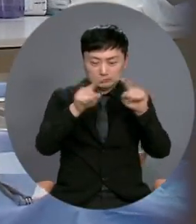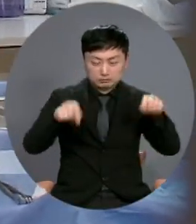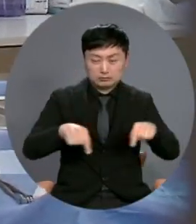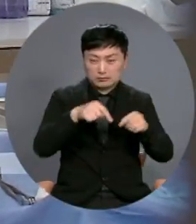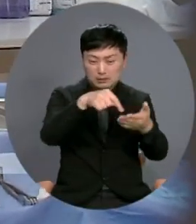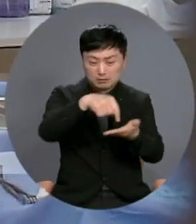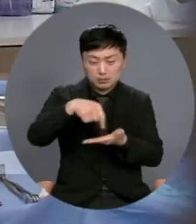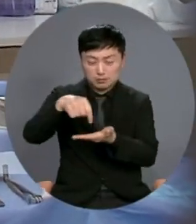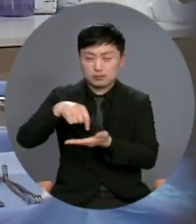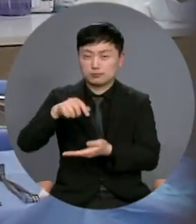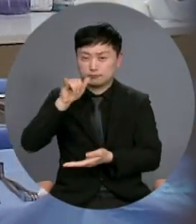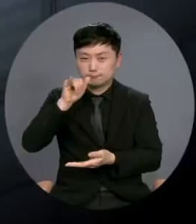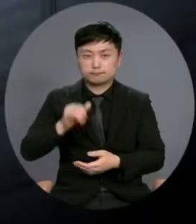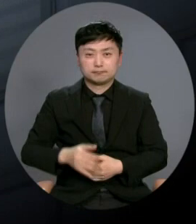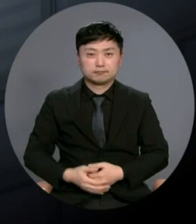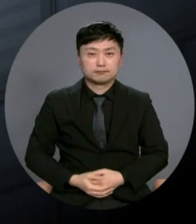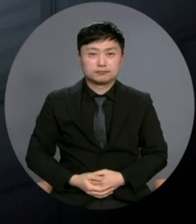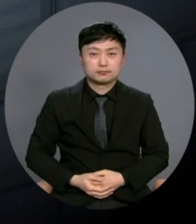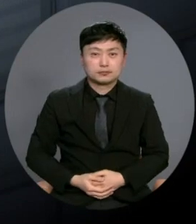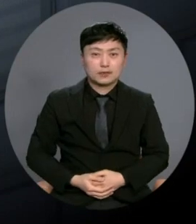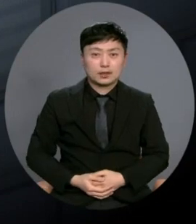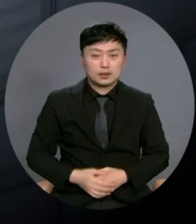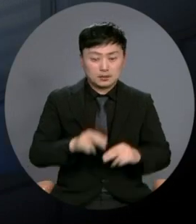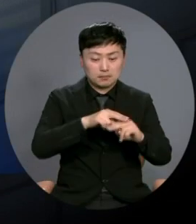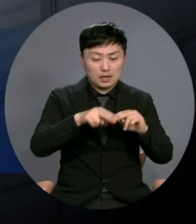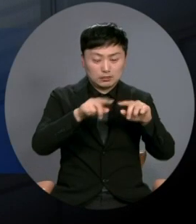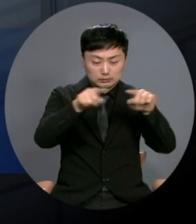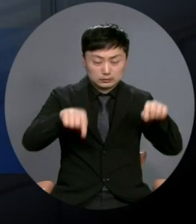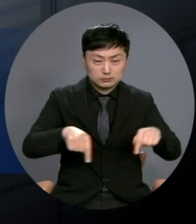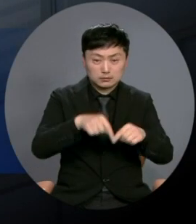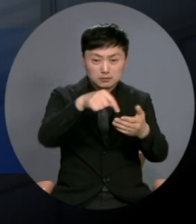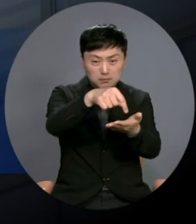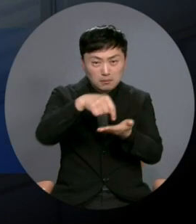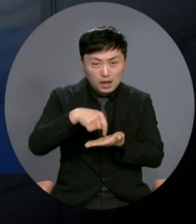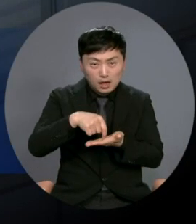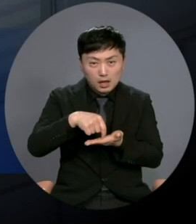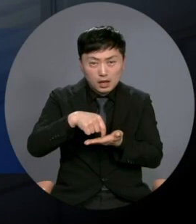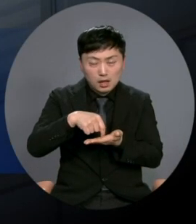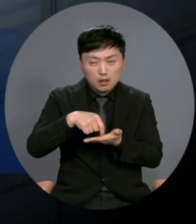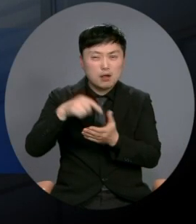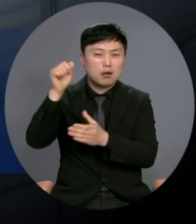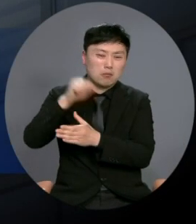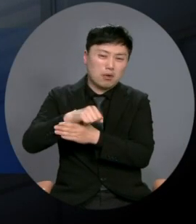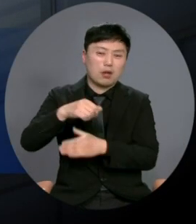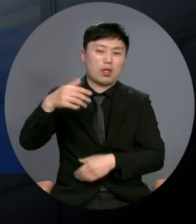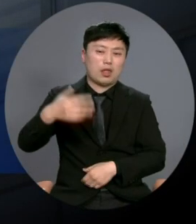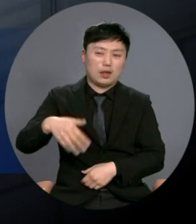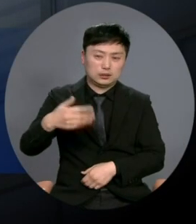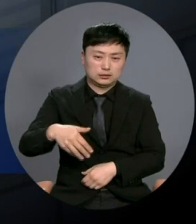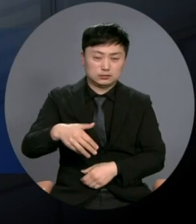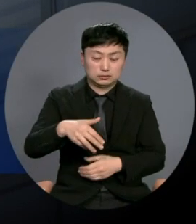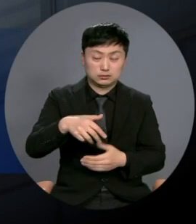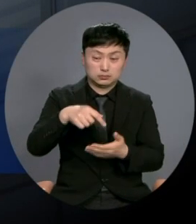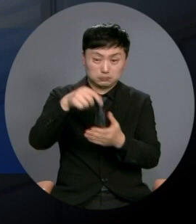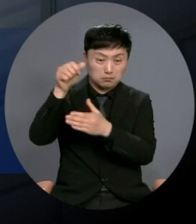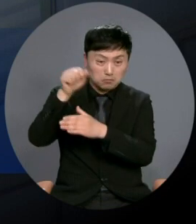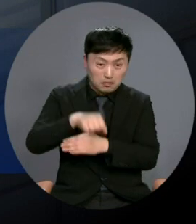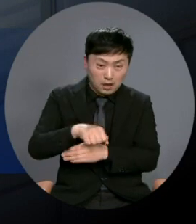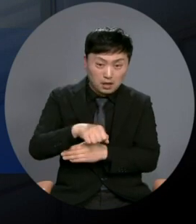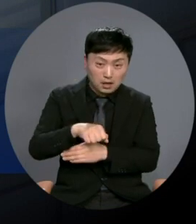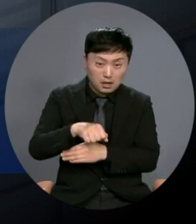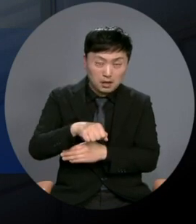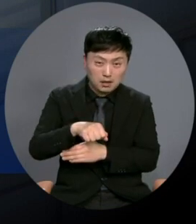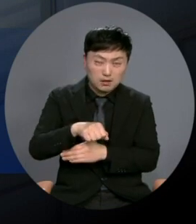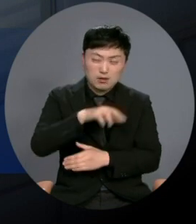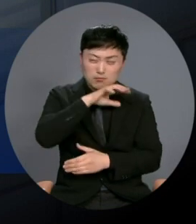것으로 파악됐습니다. 사직서 낸다고 해서 사직서 수리를 안 할 거고 일단 사직서 수리하는 거는 이거는